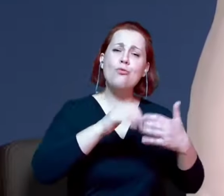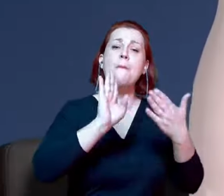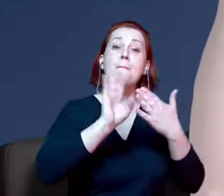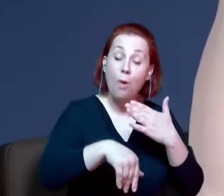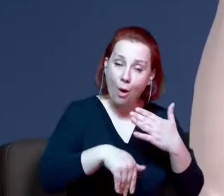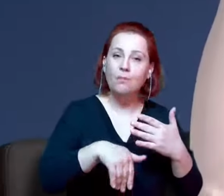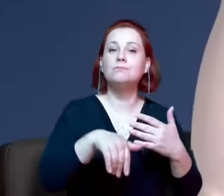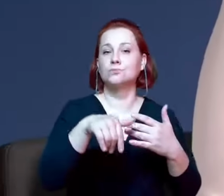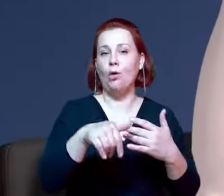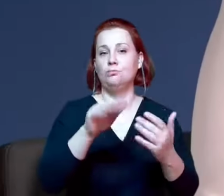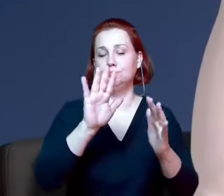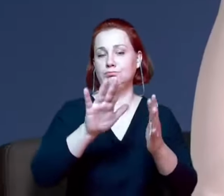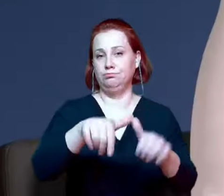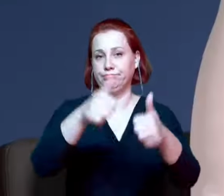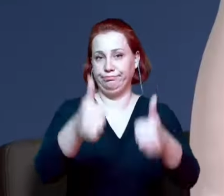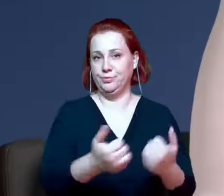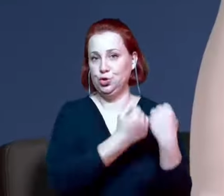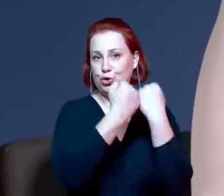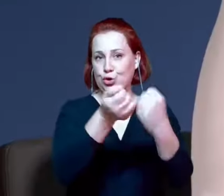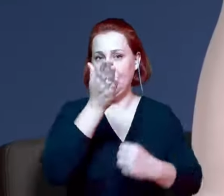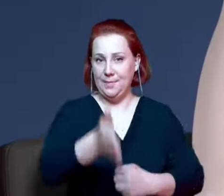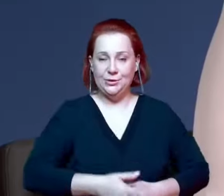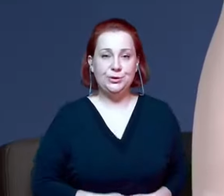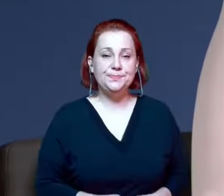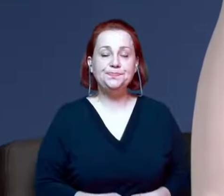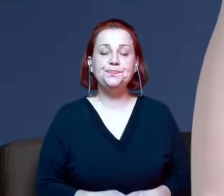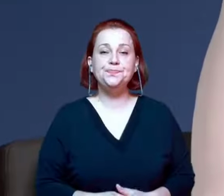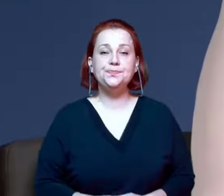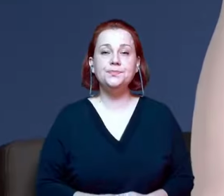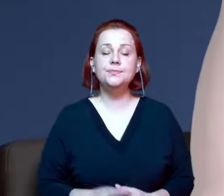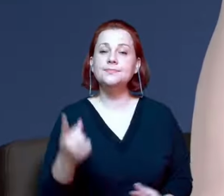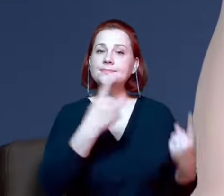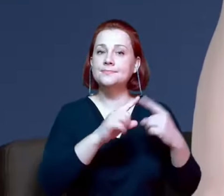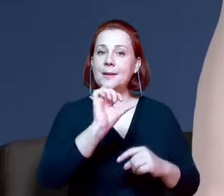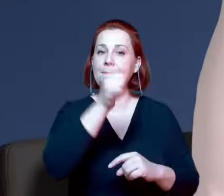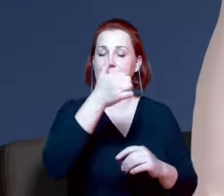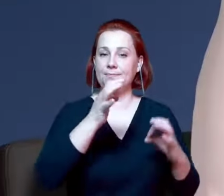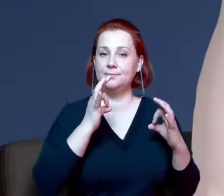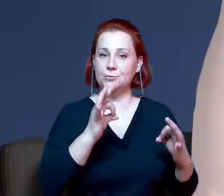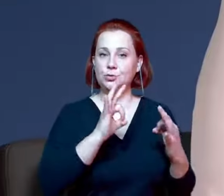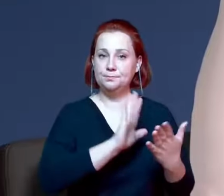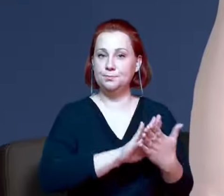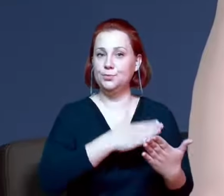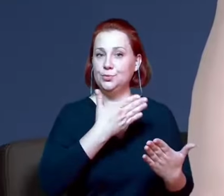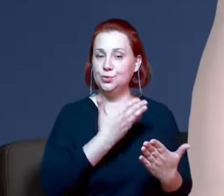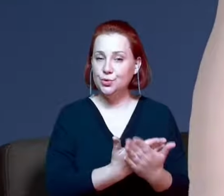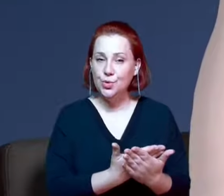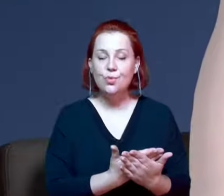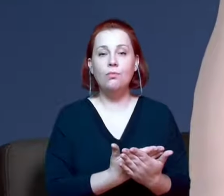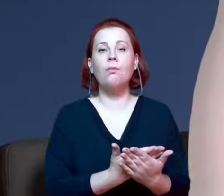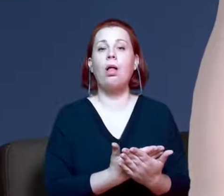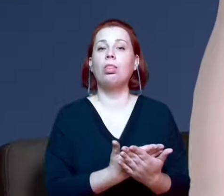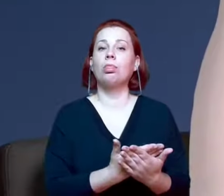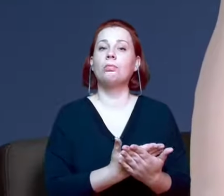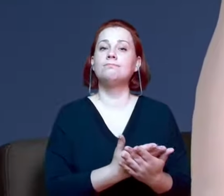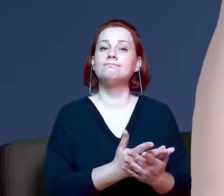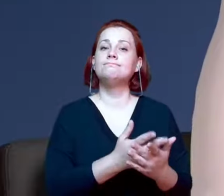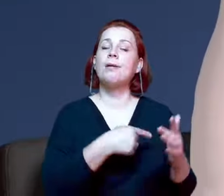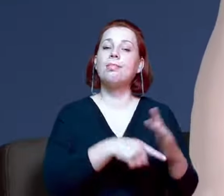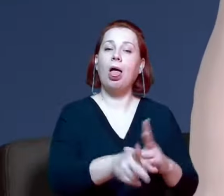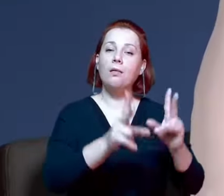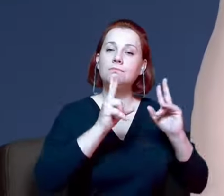edycji. Więc takim, myślę, że pierwszym dobrym przykładem na rzecz konkretnego dziedzictwa, które